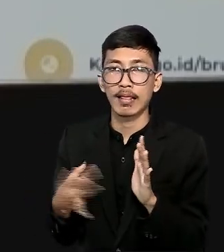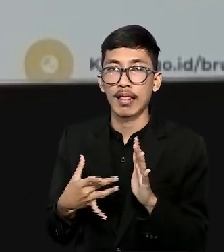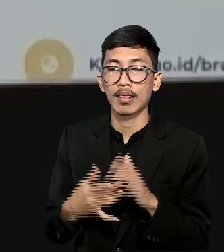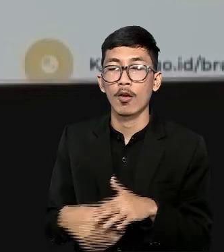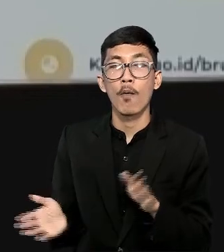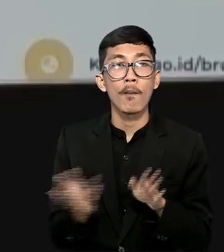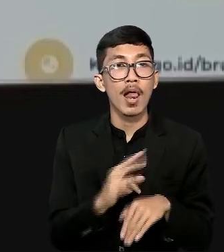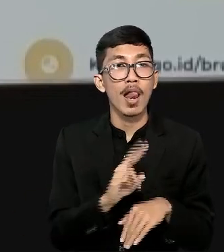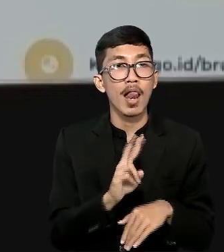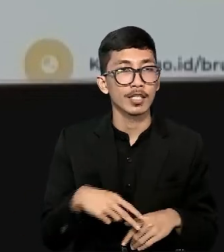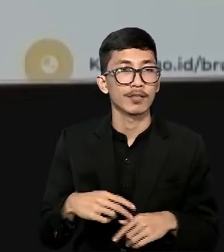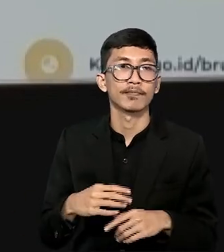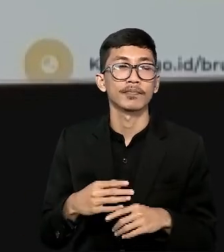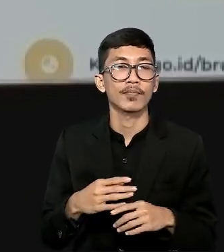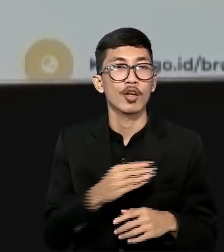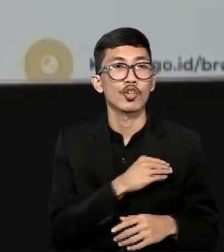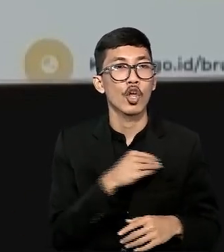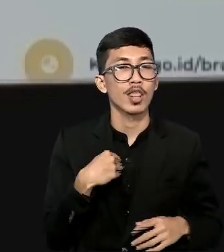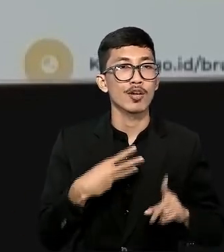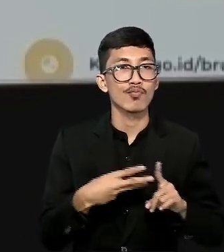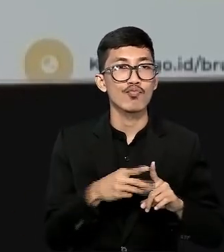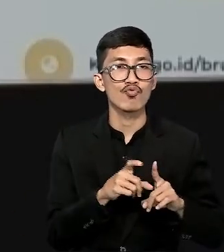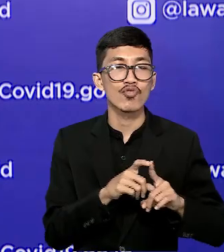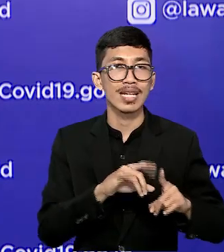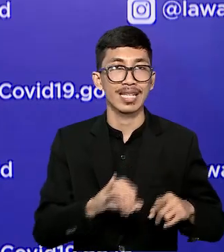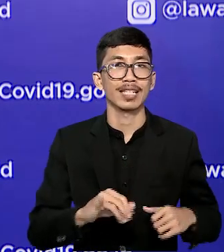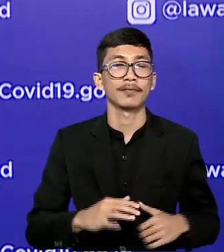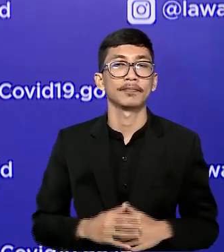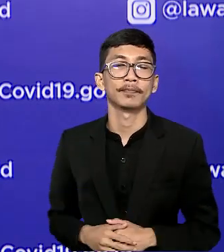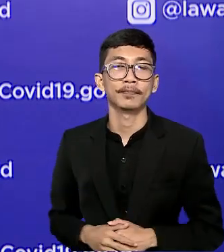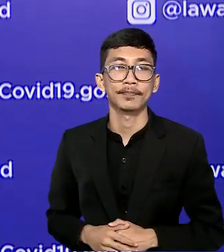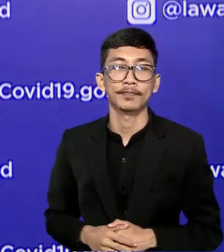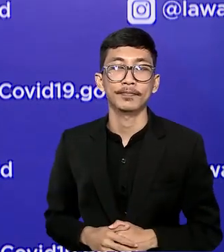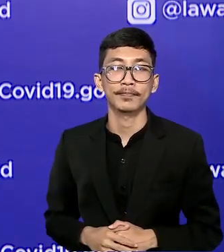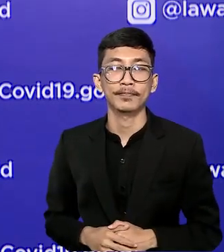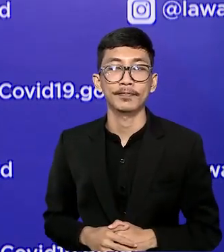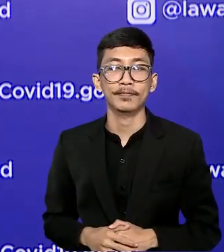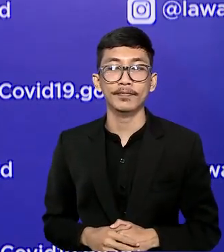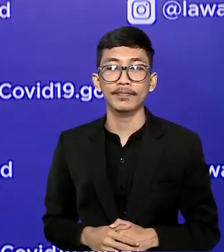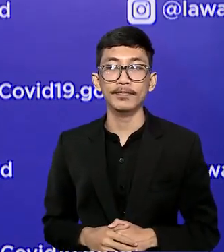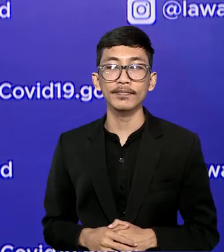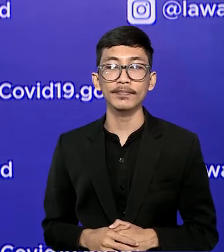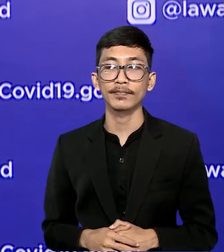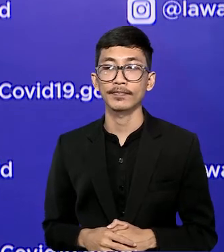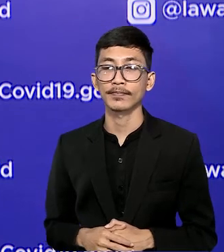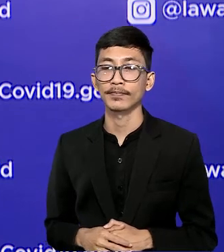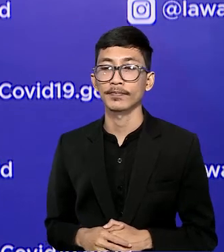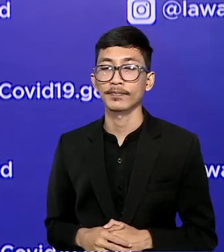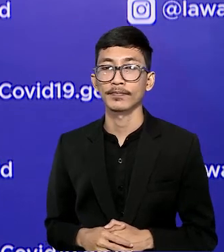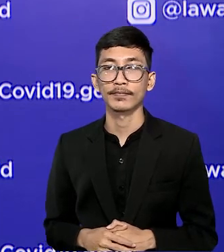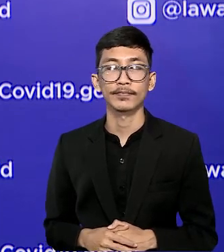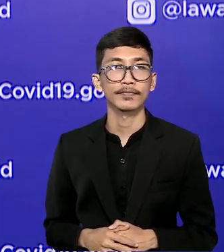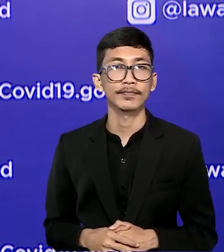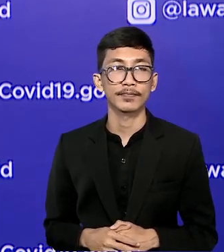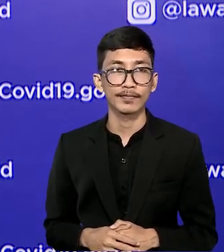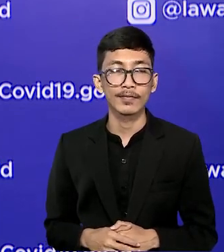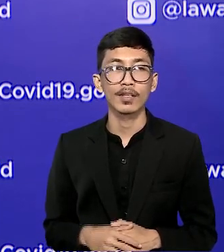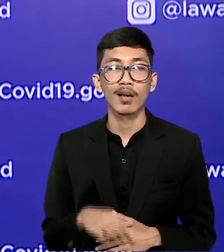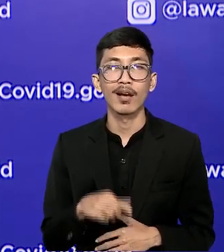dokter Budiman lagi dok ini terkait dengan mobilitas yang tidak diikuti dengan tindakan